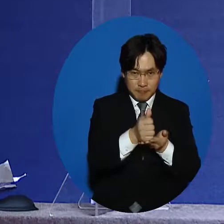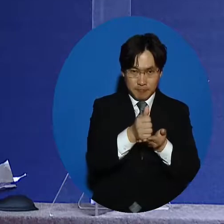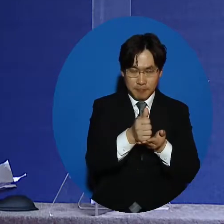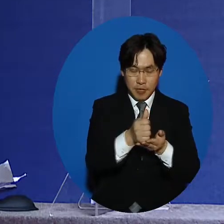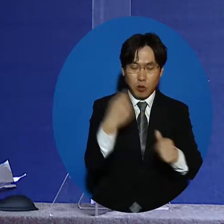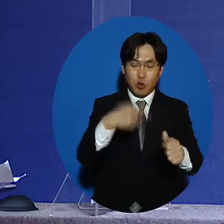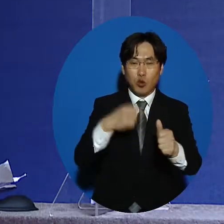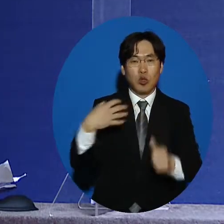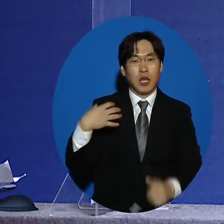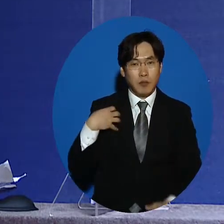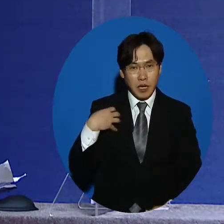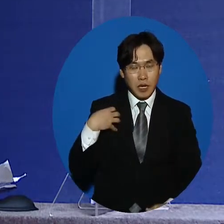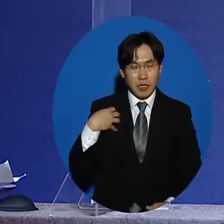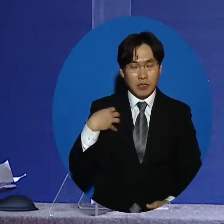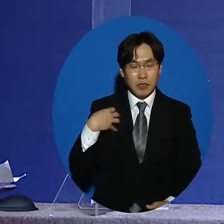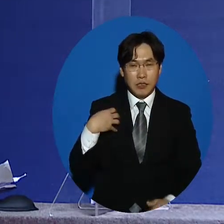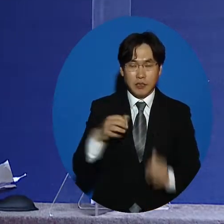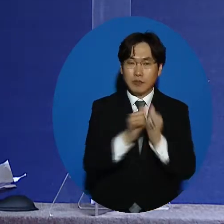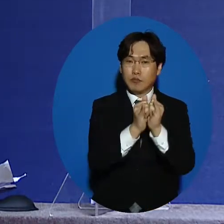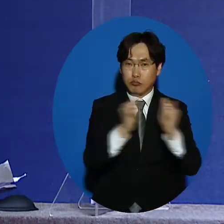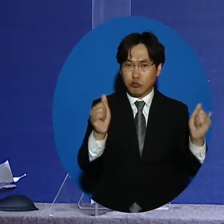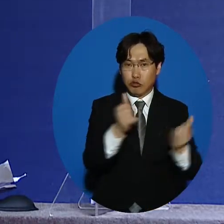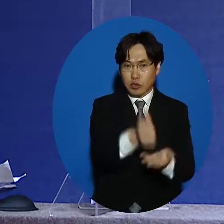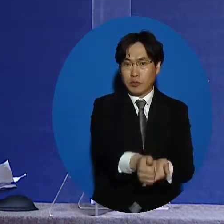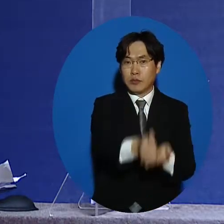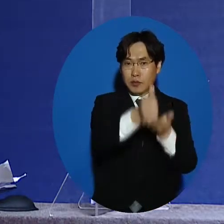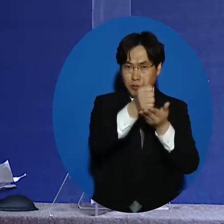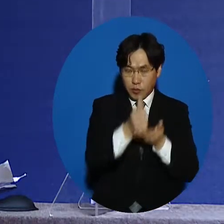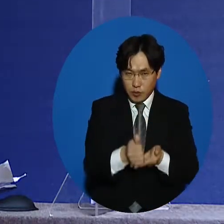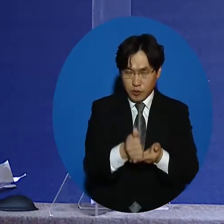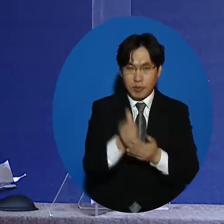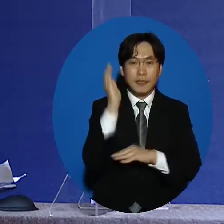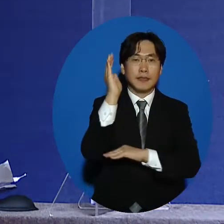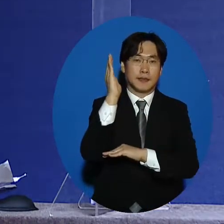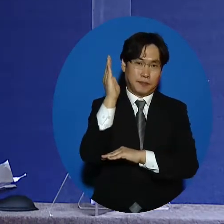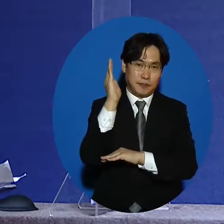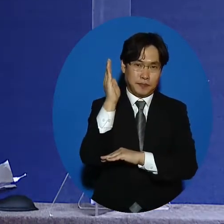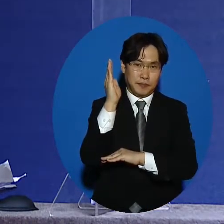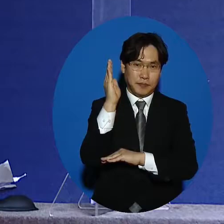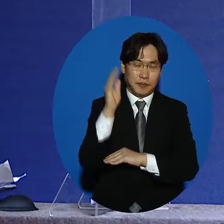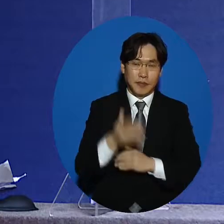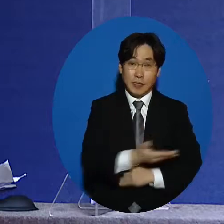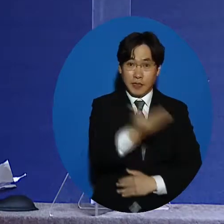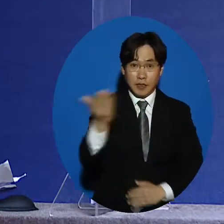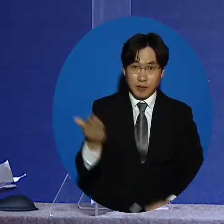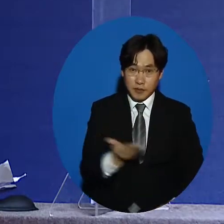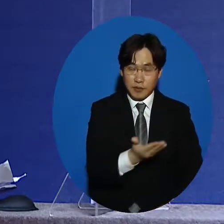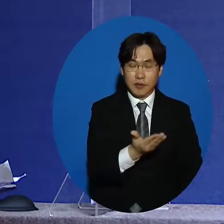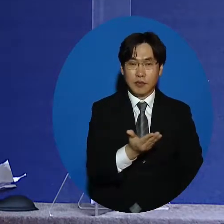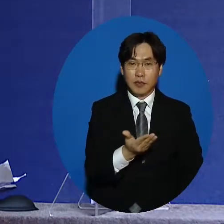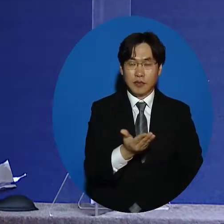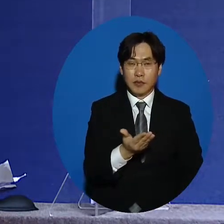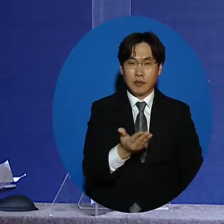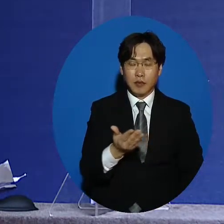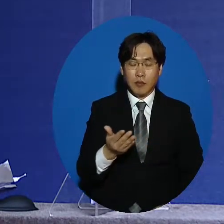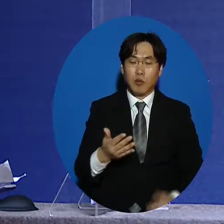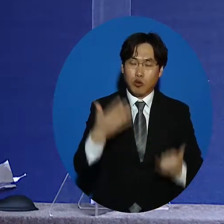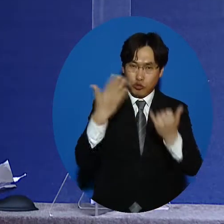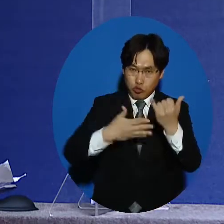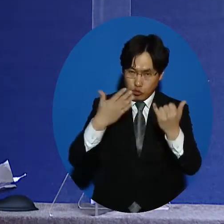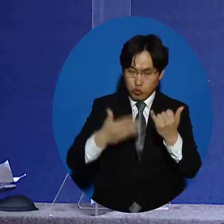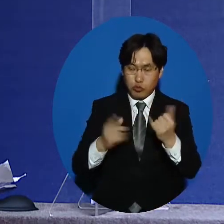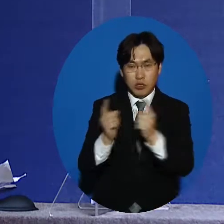직접 접하면서 일하시는 분들을 모셨으니까 여러분 오프라인이나